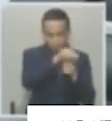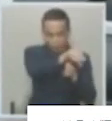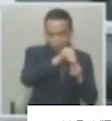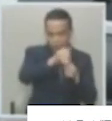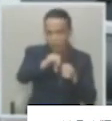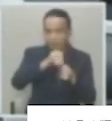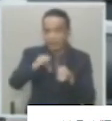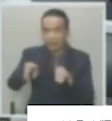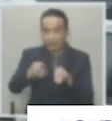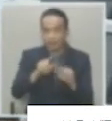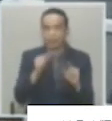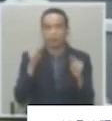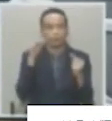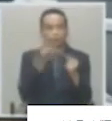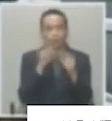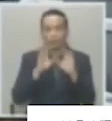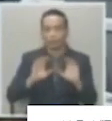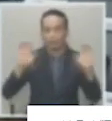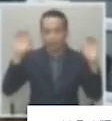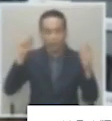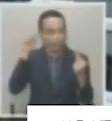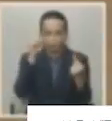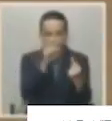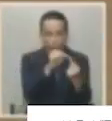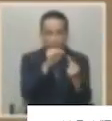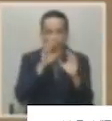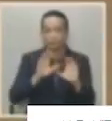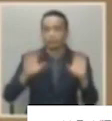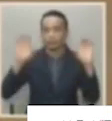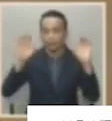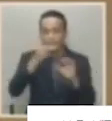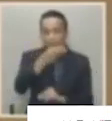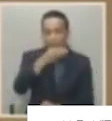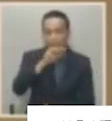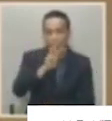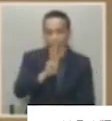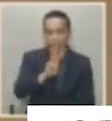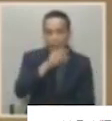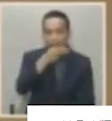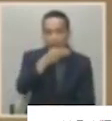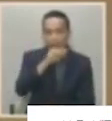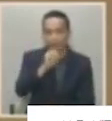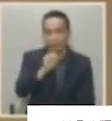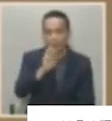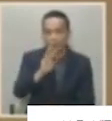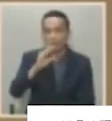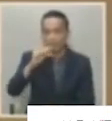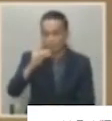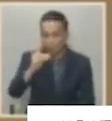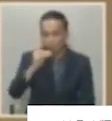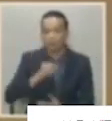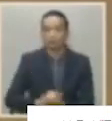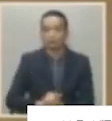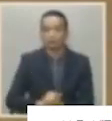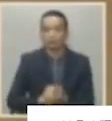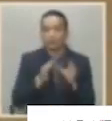วดข้าราชการหมวดเฉพาะหมวดผมขอให้พูดกฎหมายฉบับนี้ให้จบก่อนนะครับท่านเฉพาะหมวด